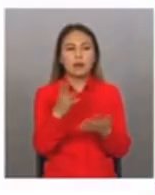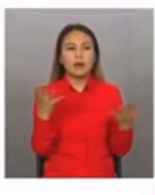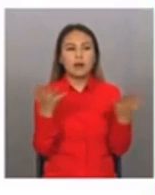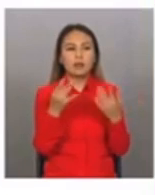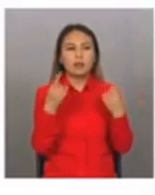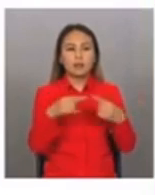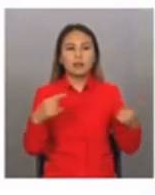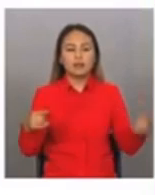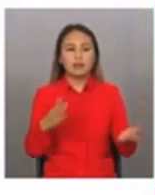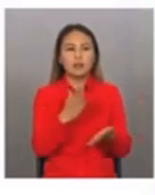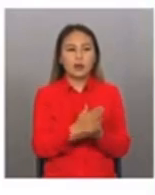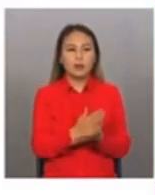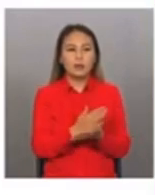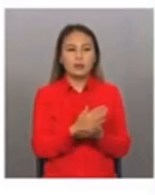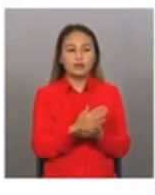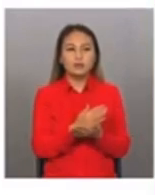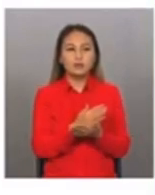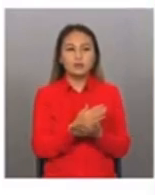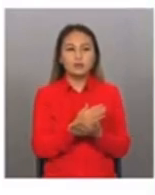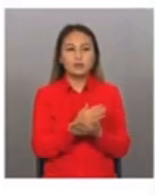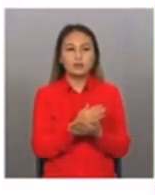бар?